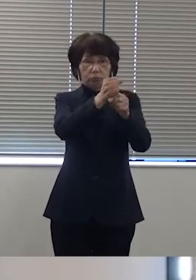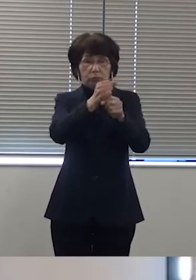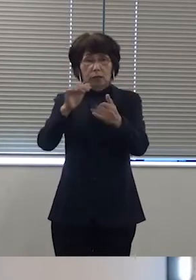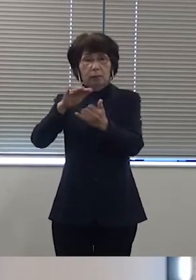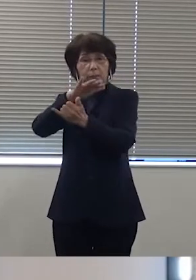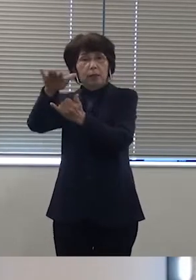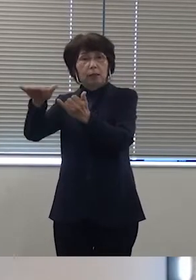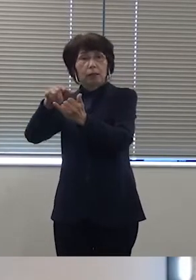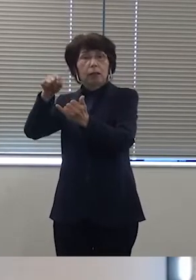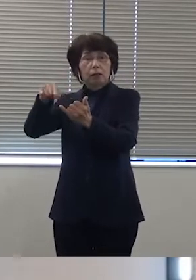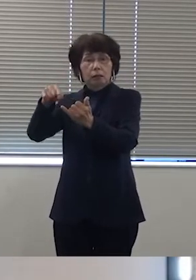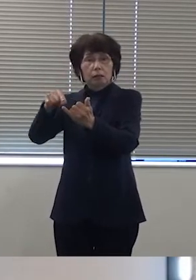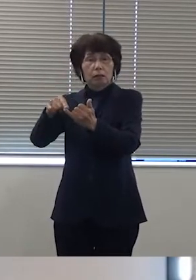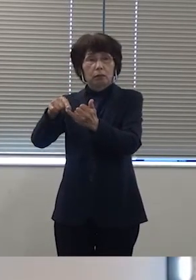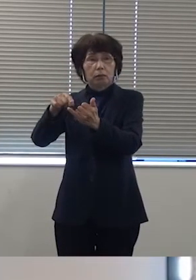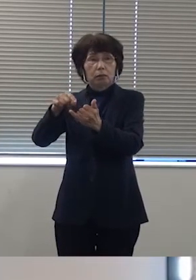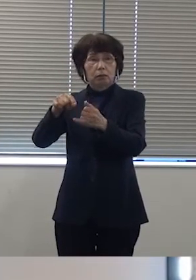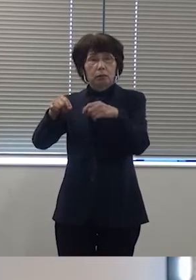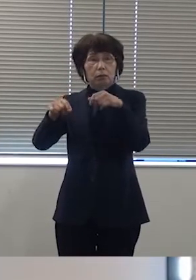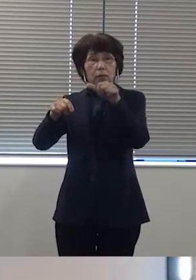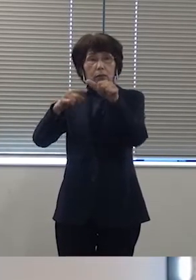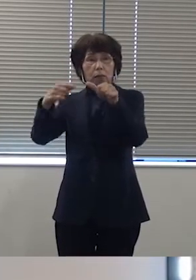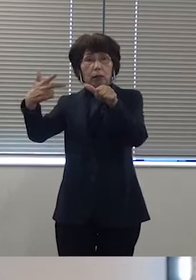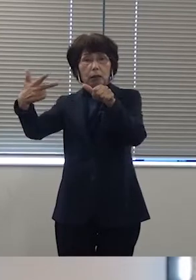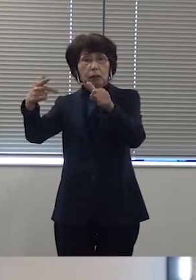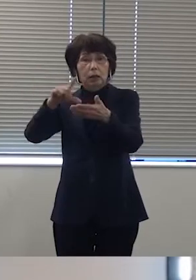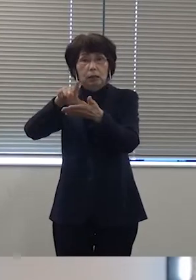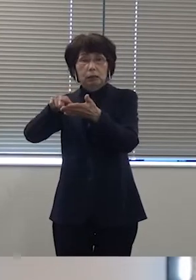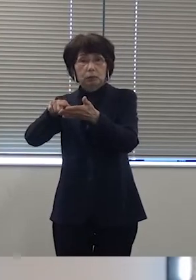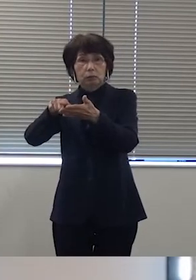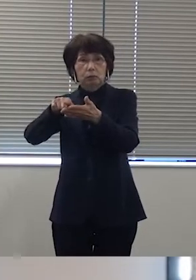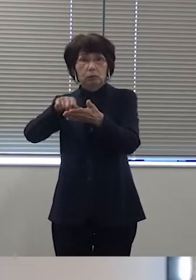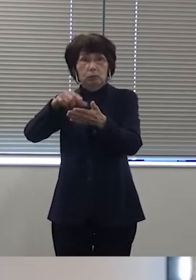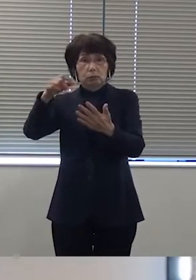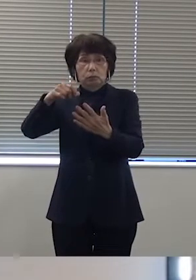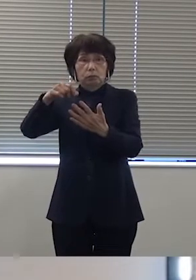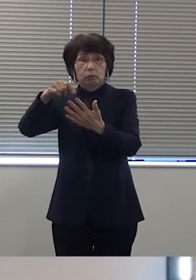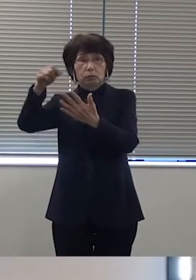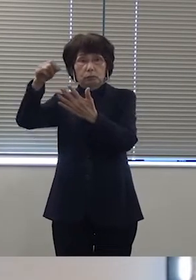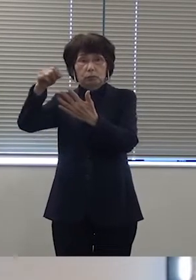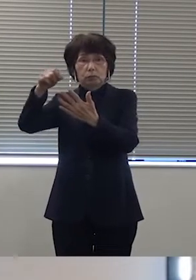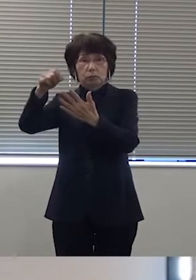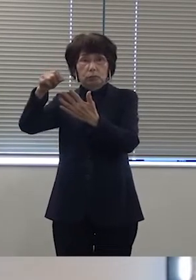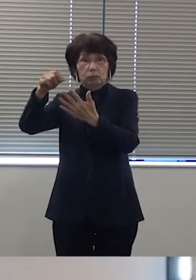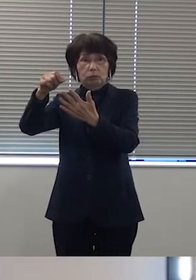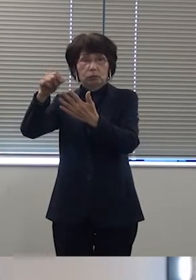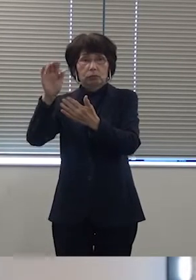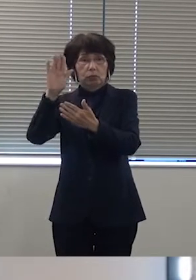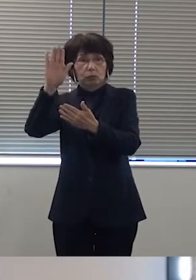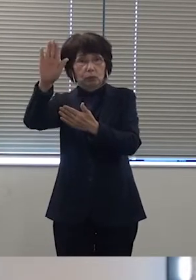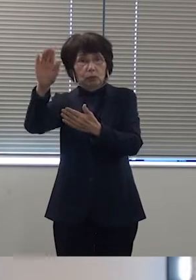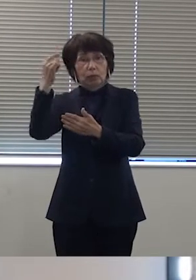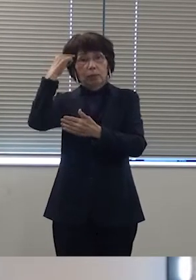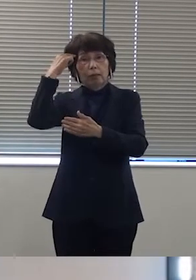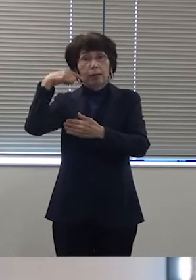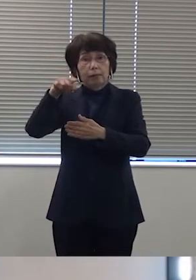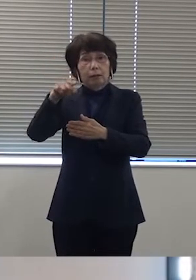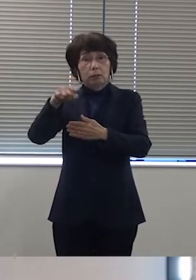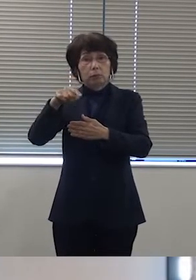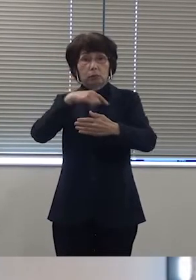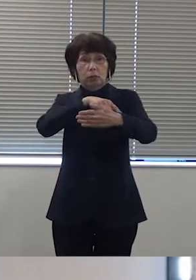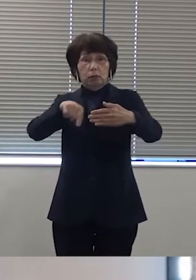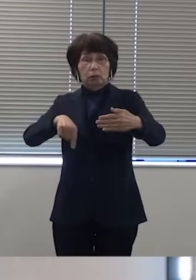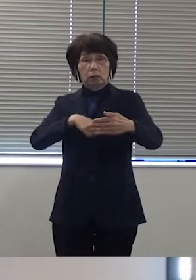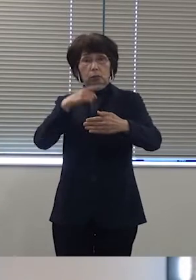で諸大国考えていくという話だと思いますけど、それを来年度に何